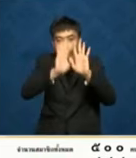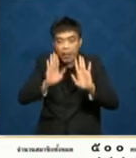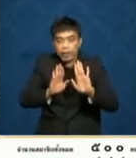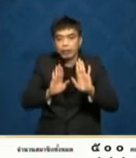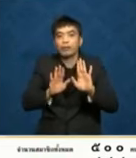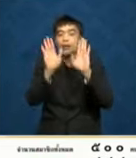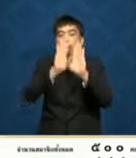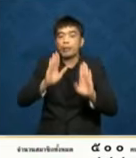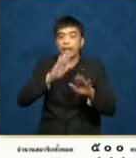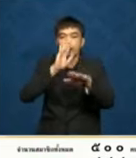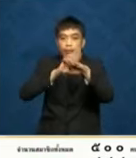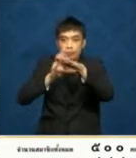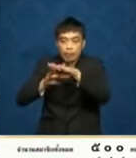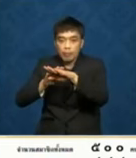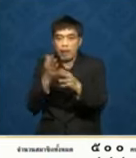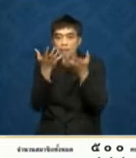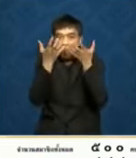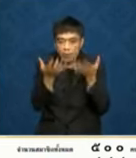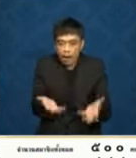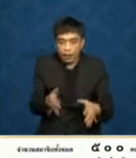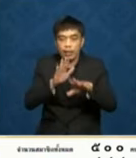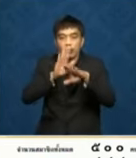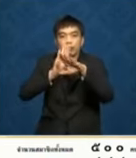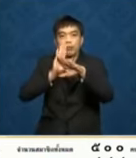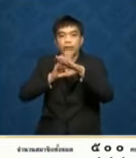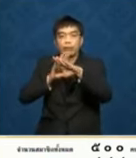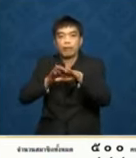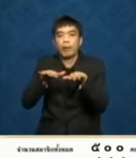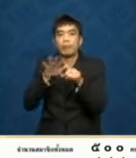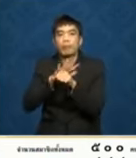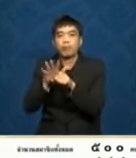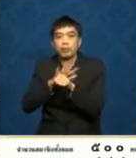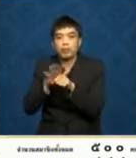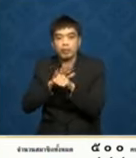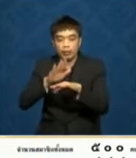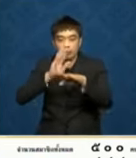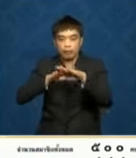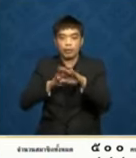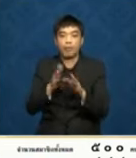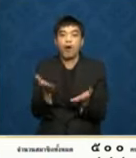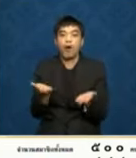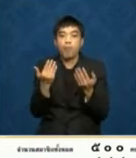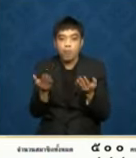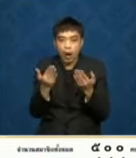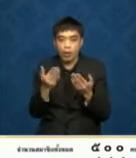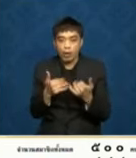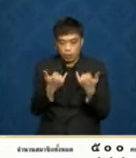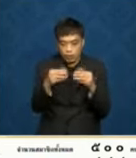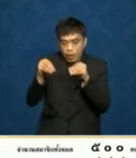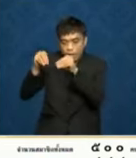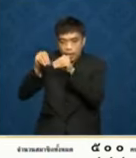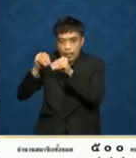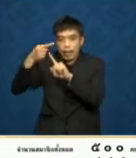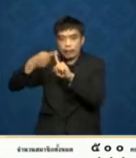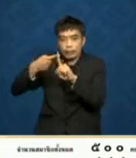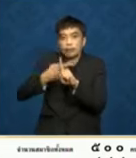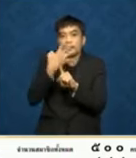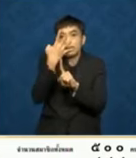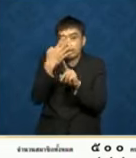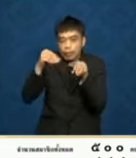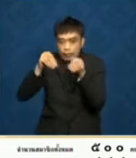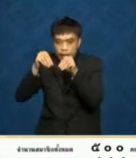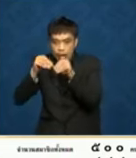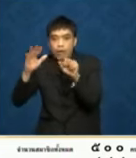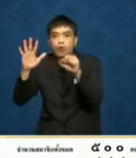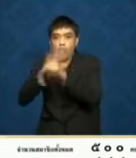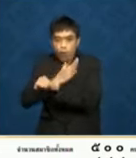ภายแบไหนที่เป็ระดับร้แดงที่สุดภายแบไหนที่เป็ภายที่ระดับรองลงมาเหลออก 4 เดืจะครบปีที่ท่านขอไ้แล้ครัทำงานกแบบ